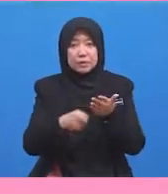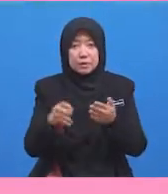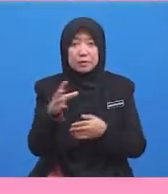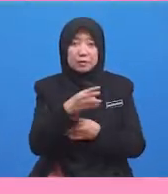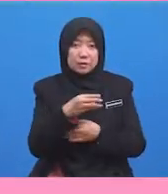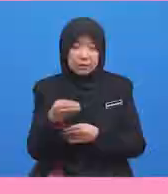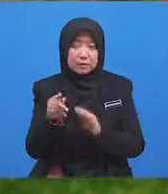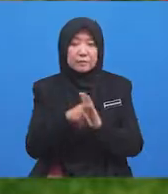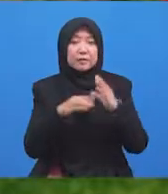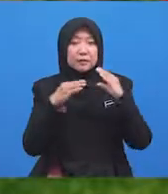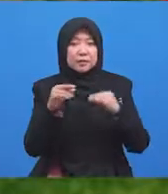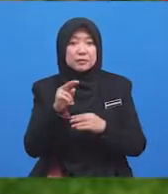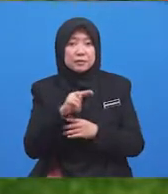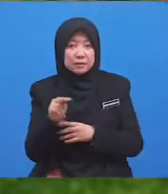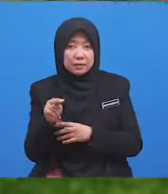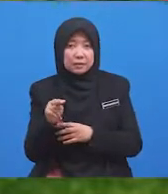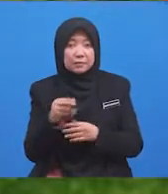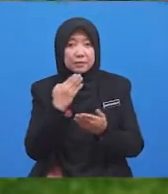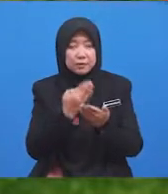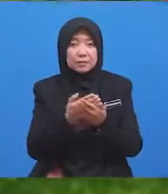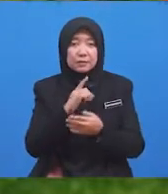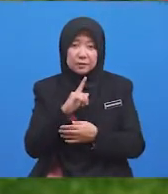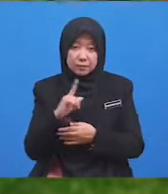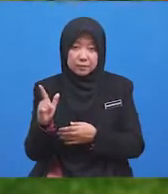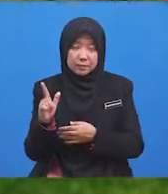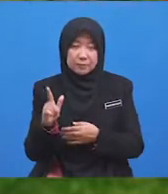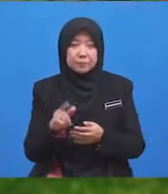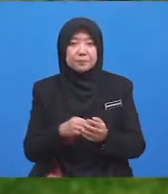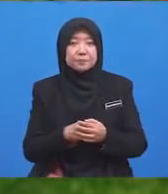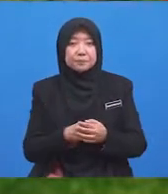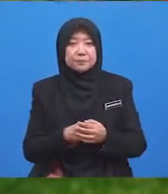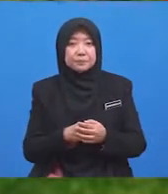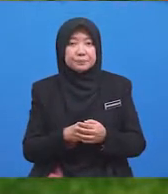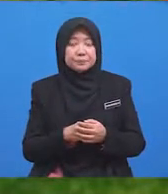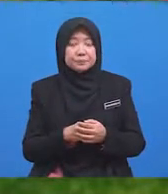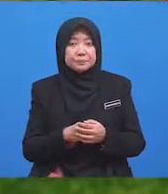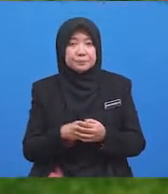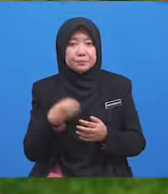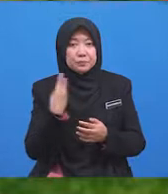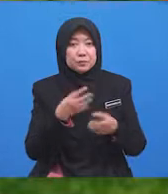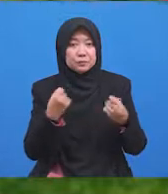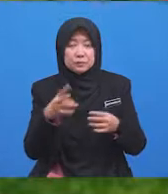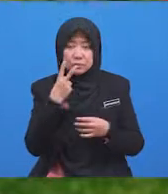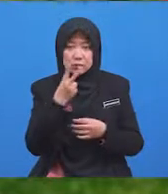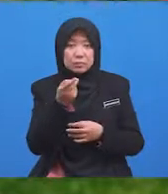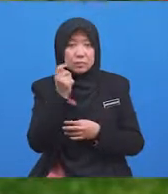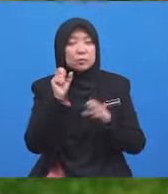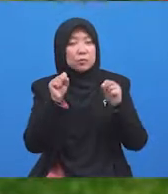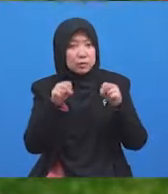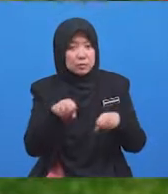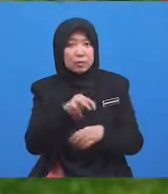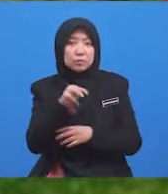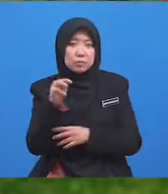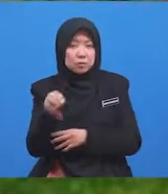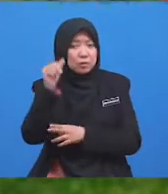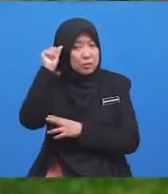pengajaran Baiklah berdasarkan kepuasan masuk saja sebentar tadi bolehkah murid-murid